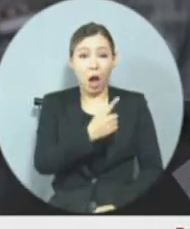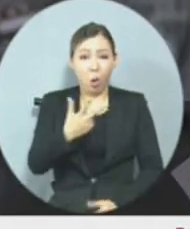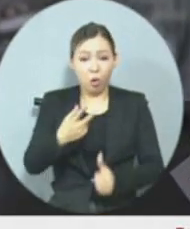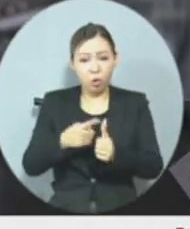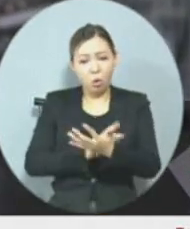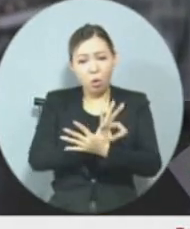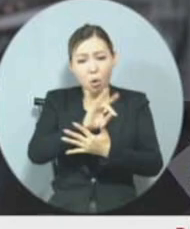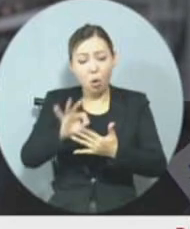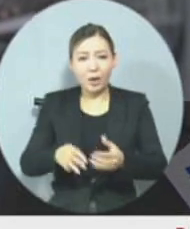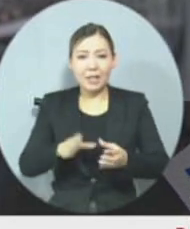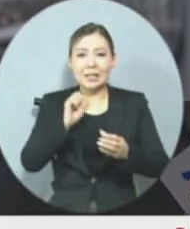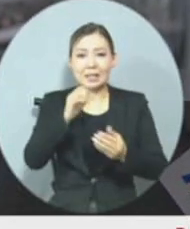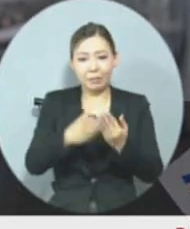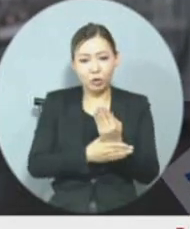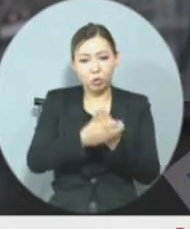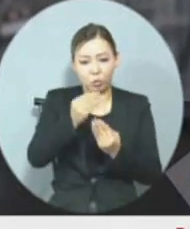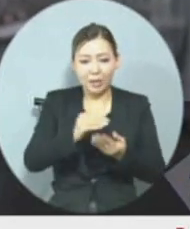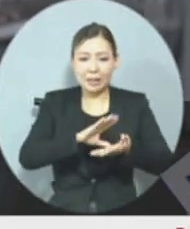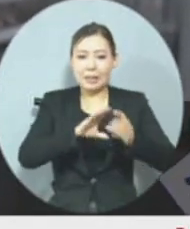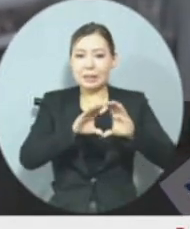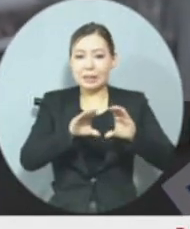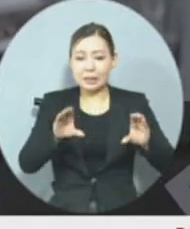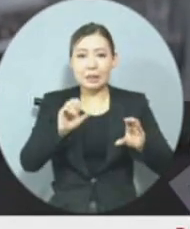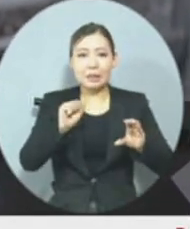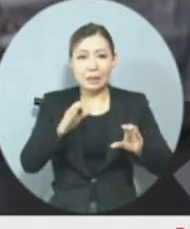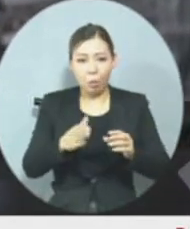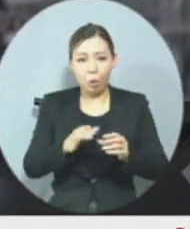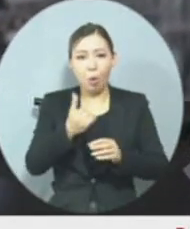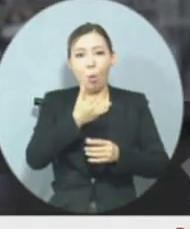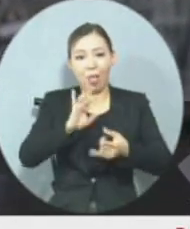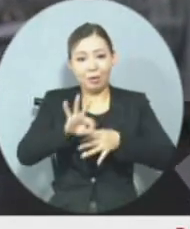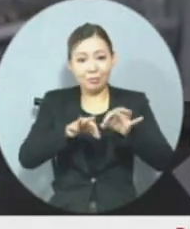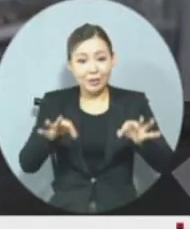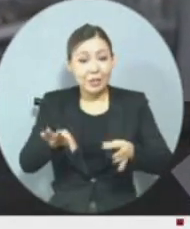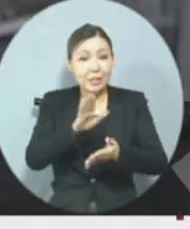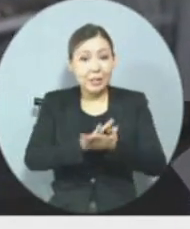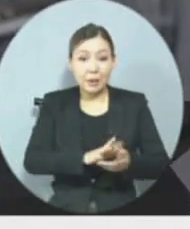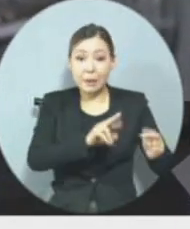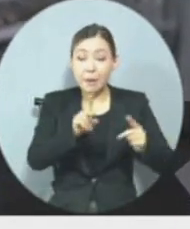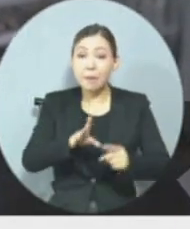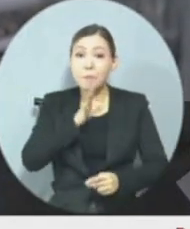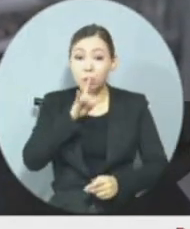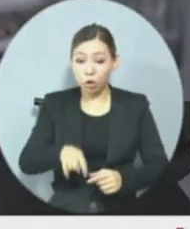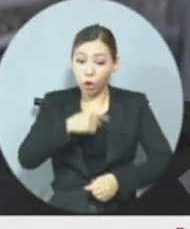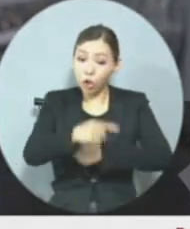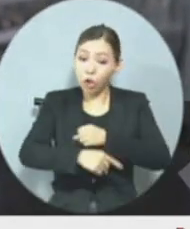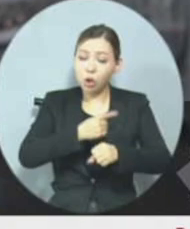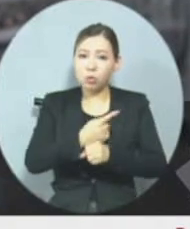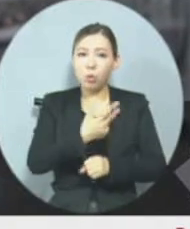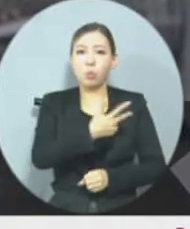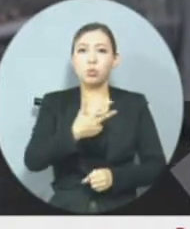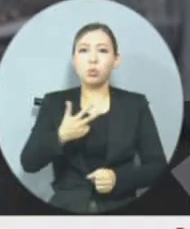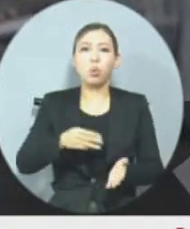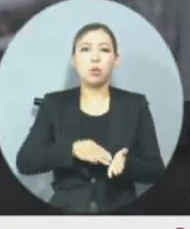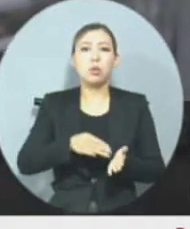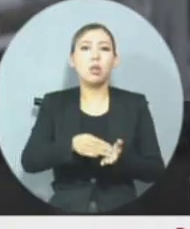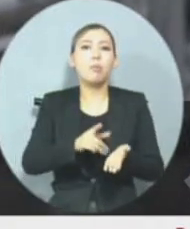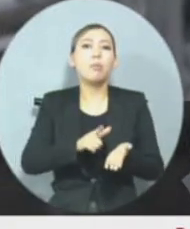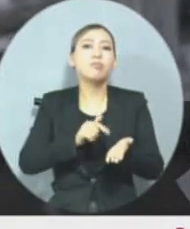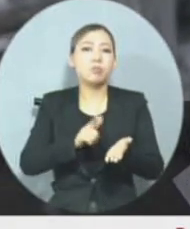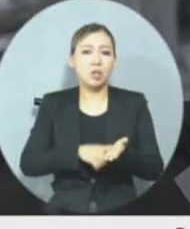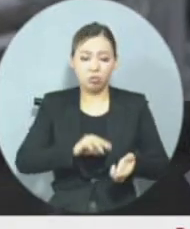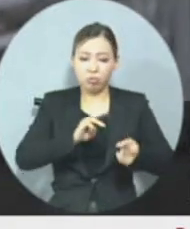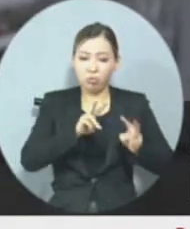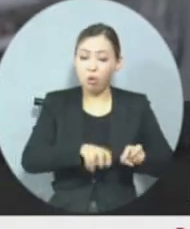төрлийн сав баглааг шинчлэхэд нийтдээ энэ ондоо бол 33 тэрбум төгрөг шаардлагатай гэсэн тооцооллыг бид нэр хийсэн. Энэ